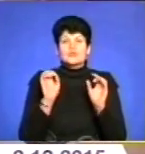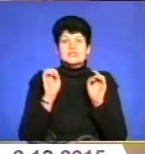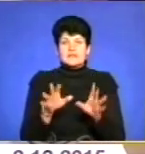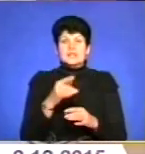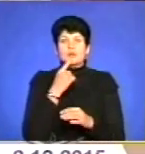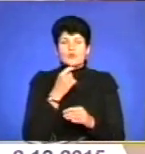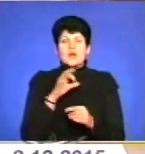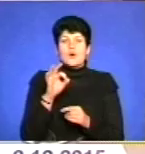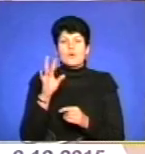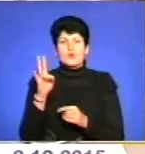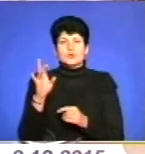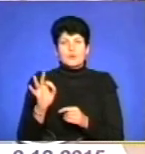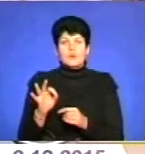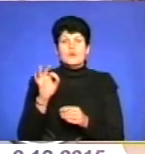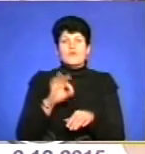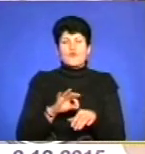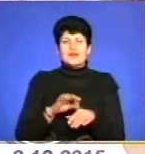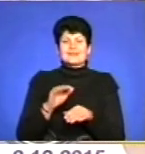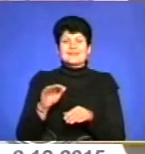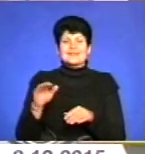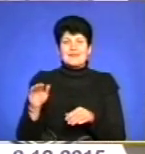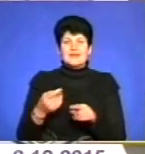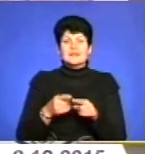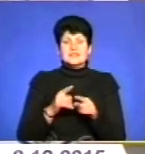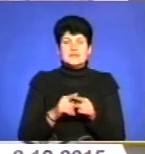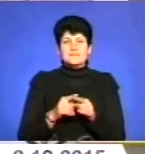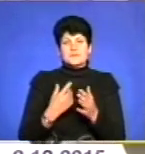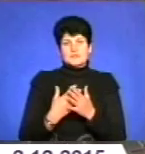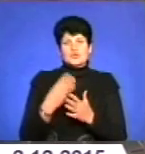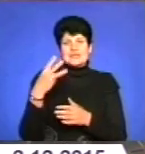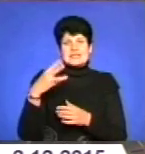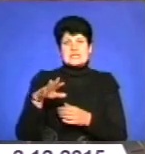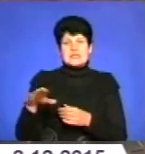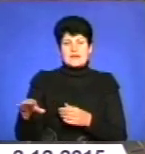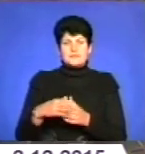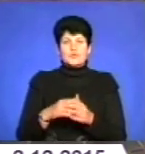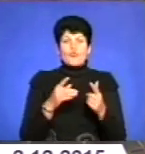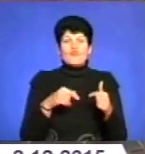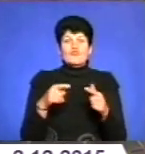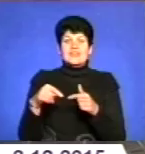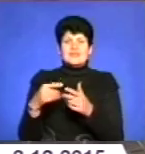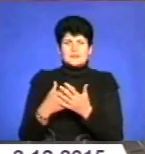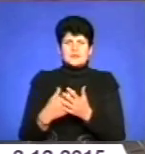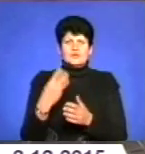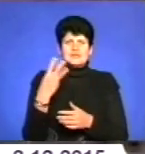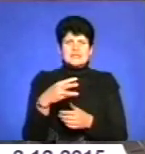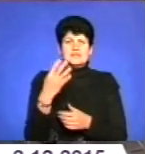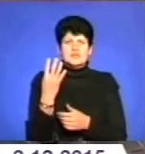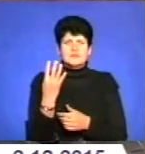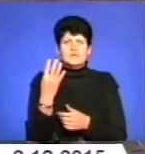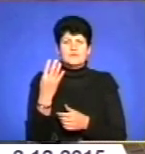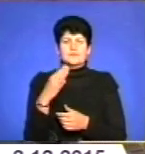для онкохворих дітей, а таких в обласному центрі на обліку понад 30. У відділенні є близько 34